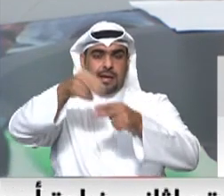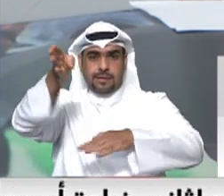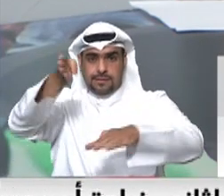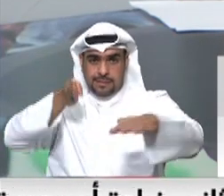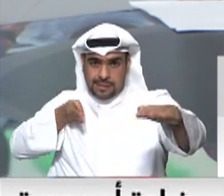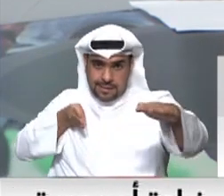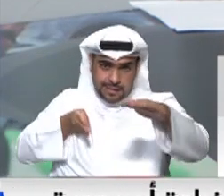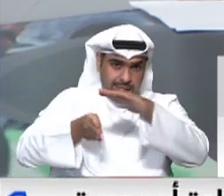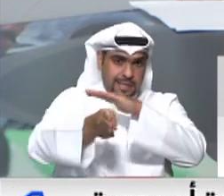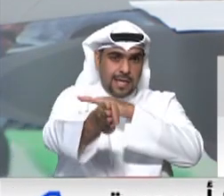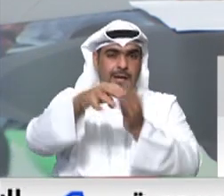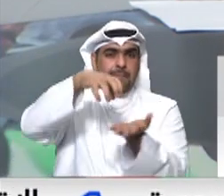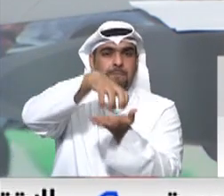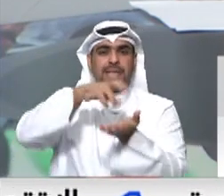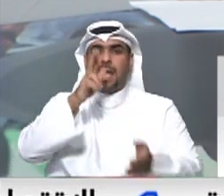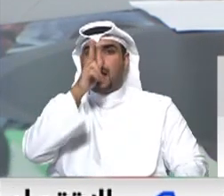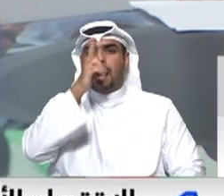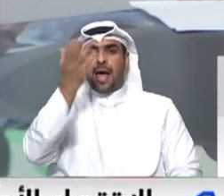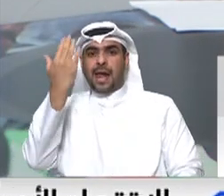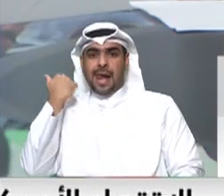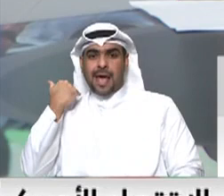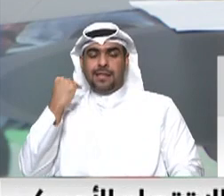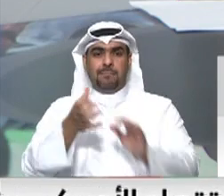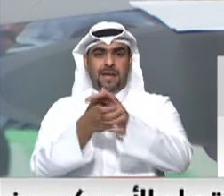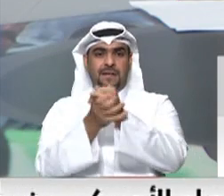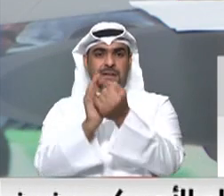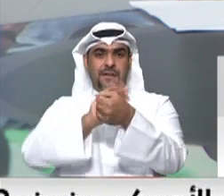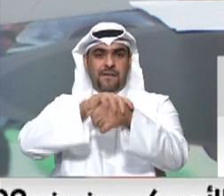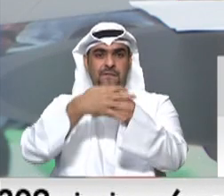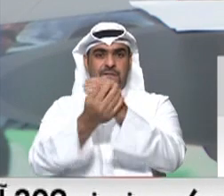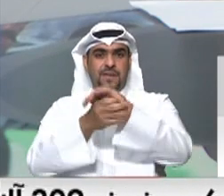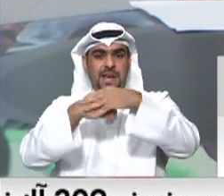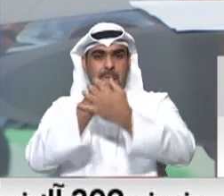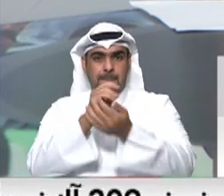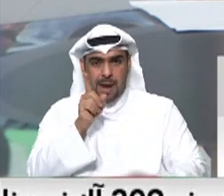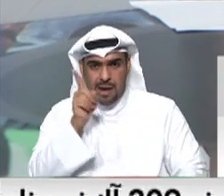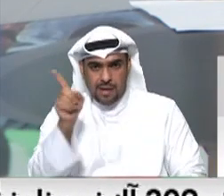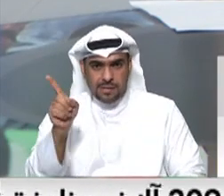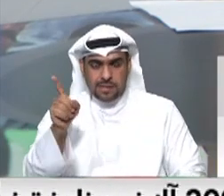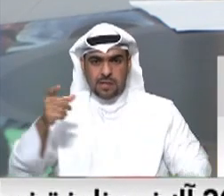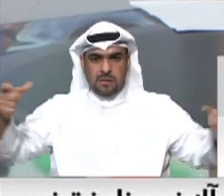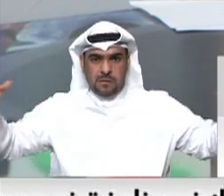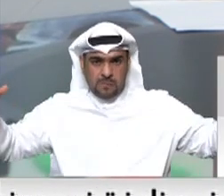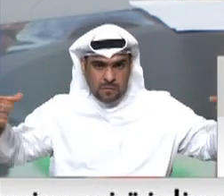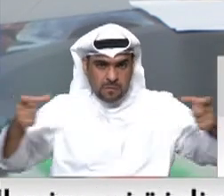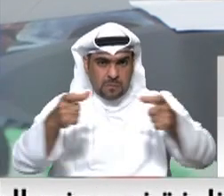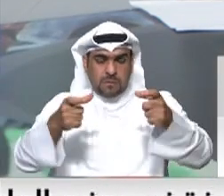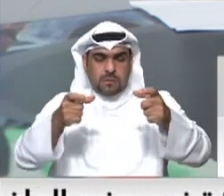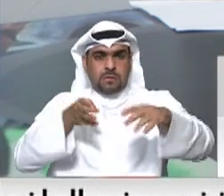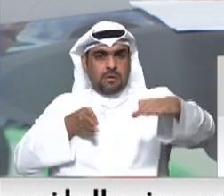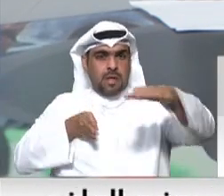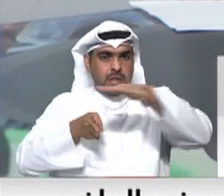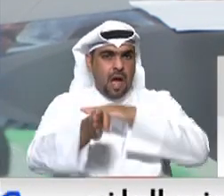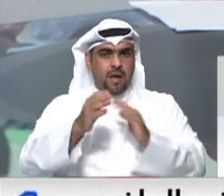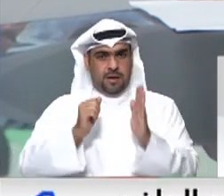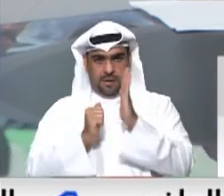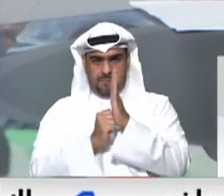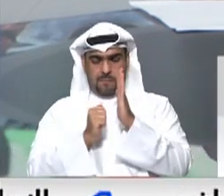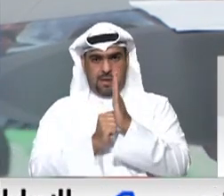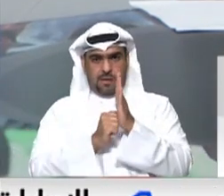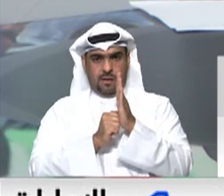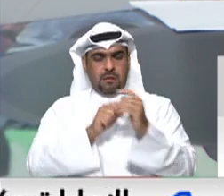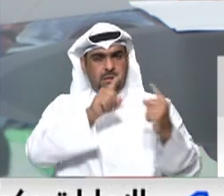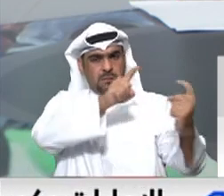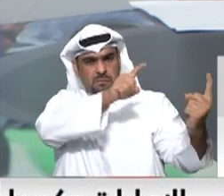البلدة القديمة ومحيطها في نابلس ومحاصرة أحد المنازل. واندلعت اشتباكات عنيفة بين